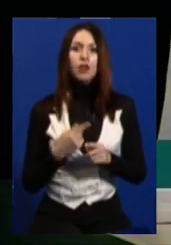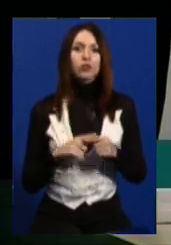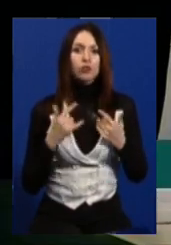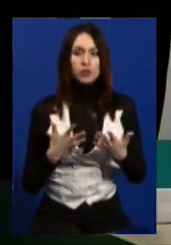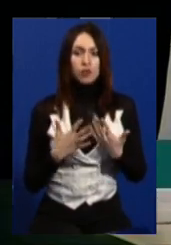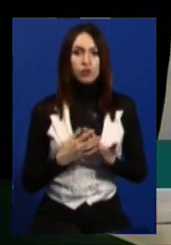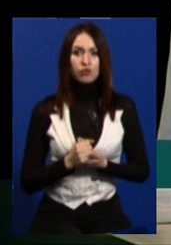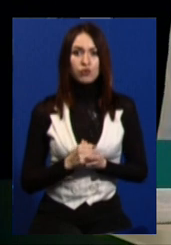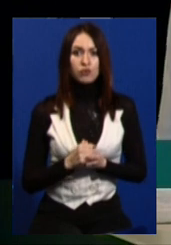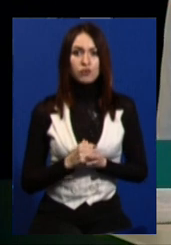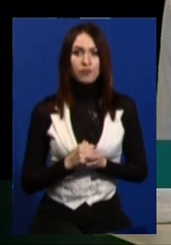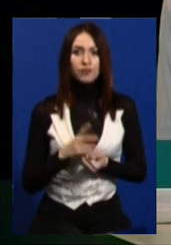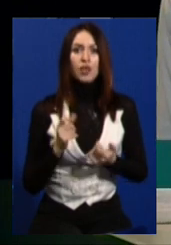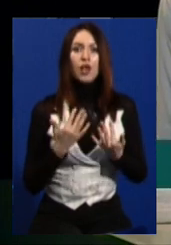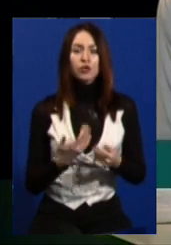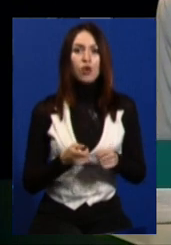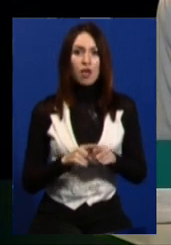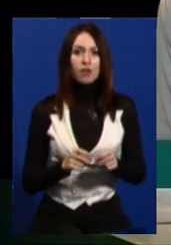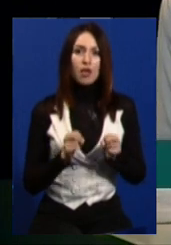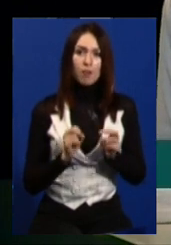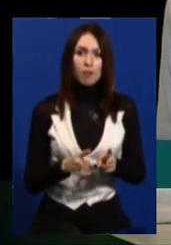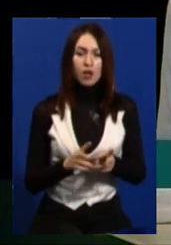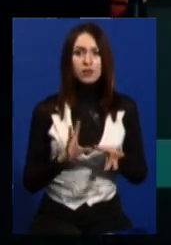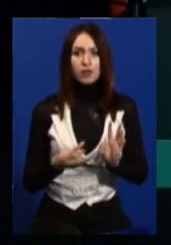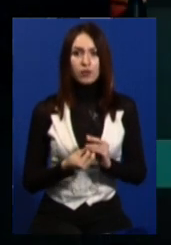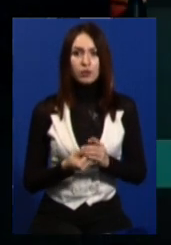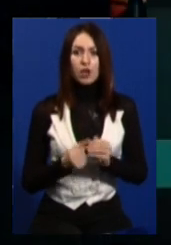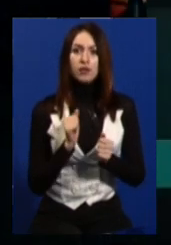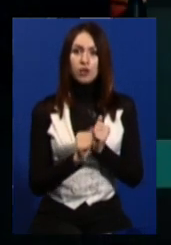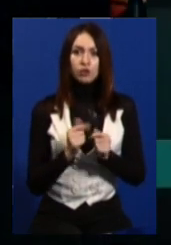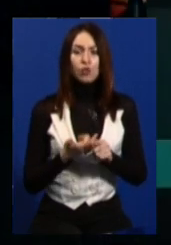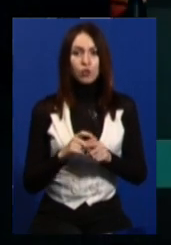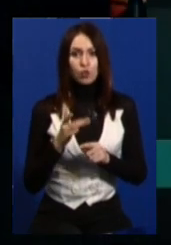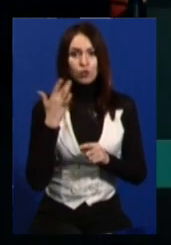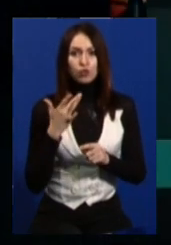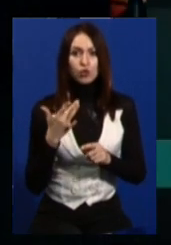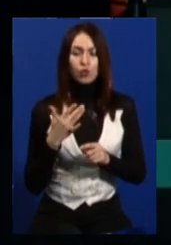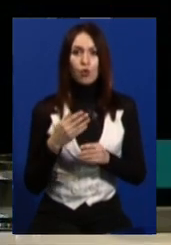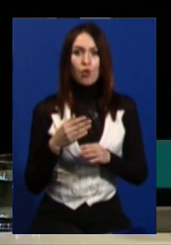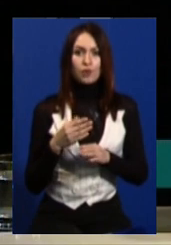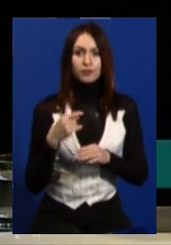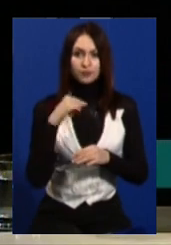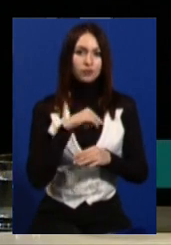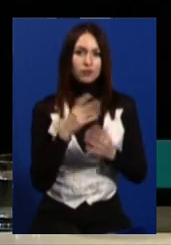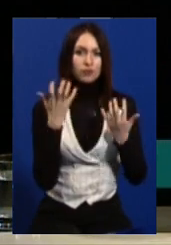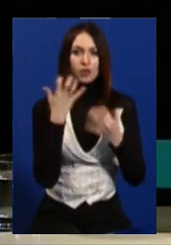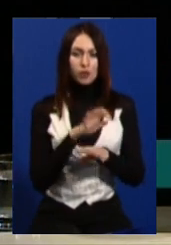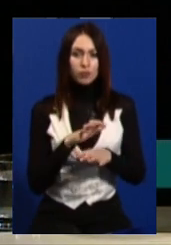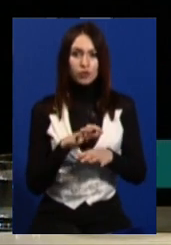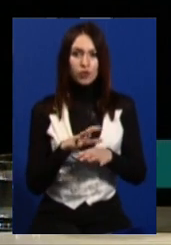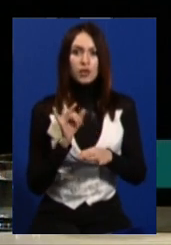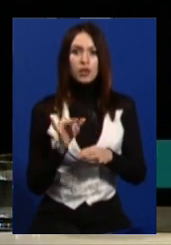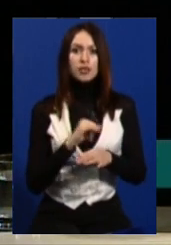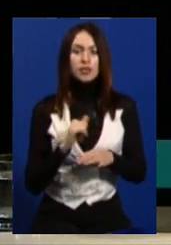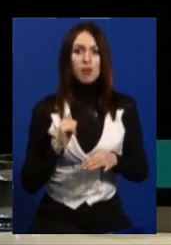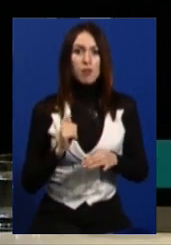означает? Насколько это взагалі небезпечно? Зачастую это очень легко протекающее состояние, при этом сама